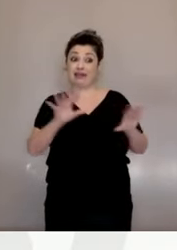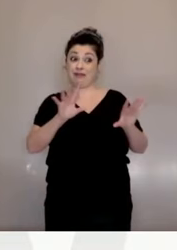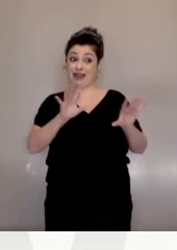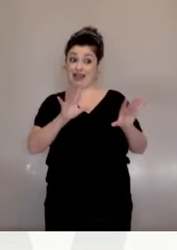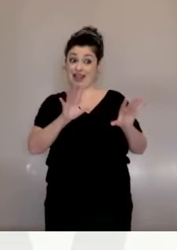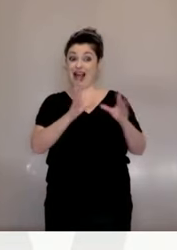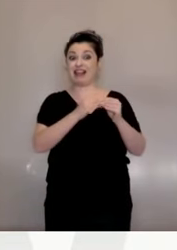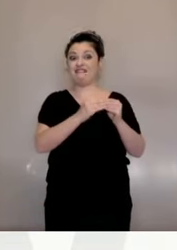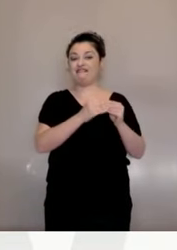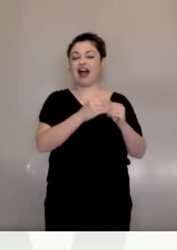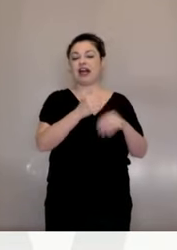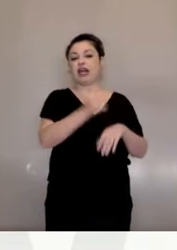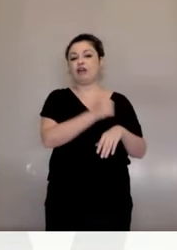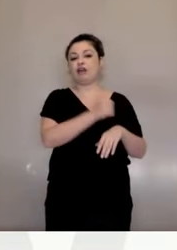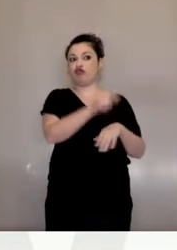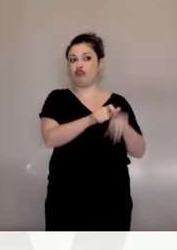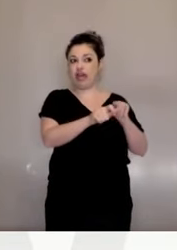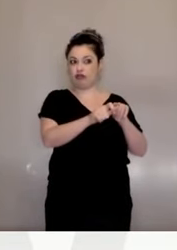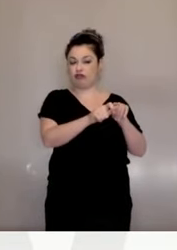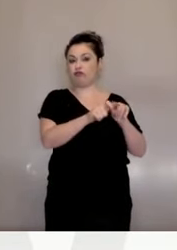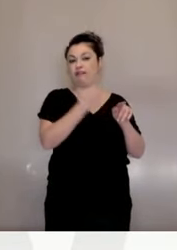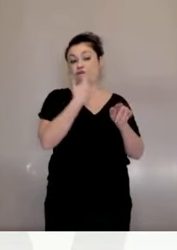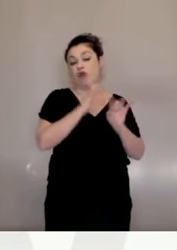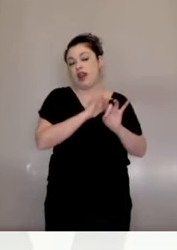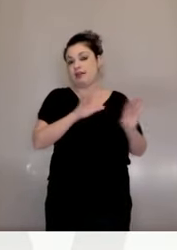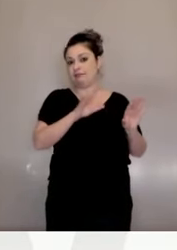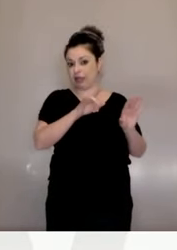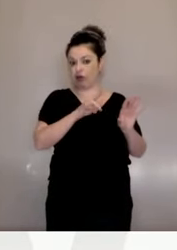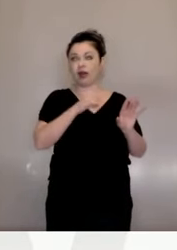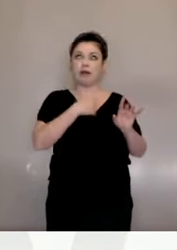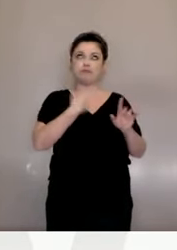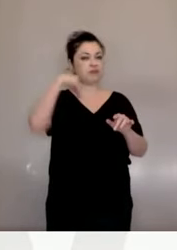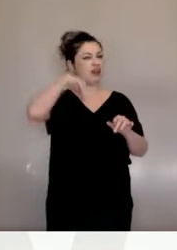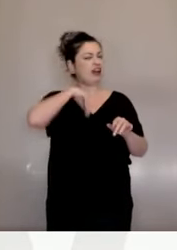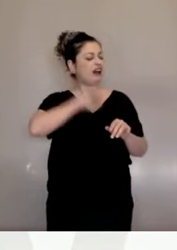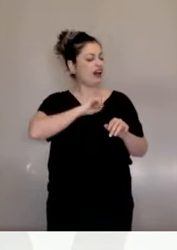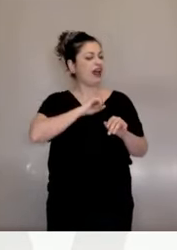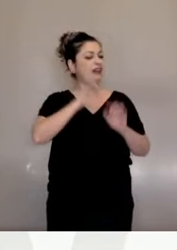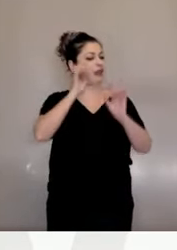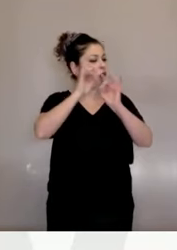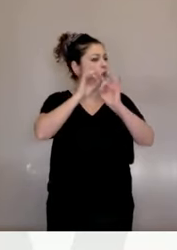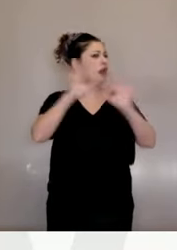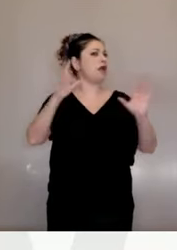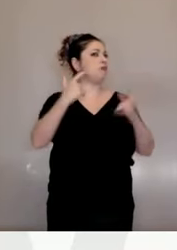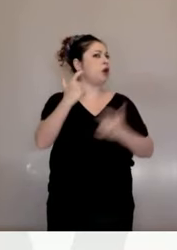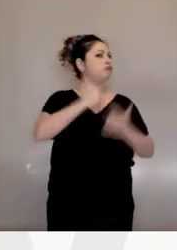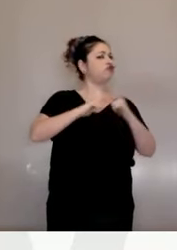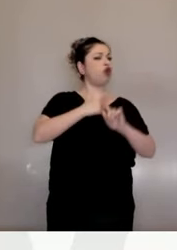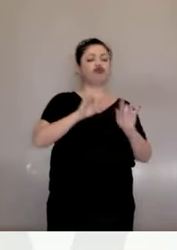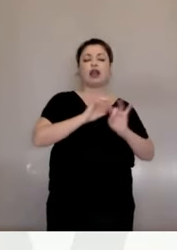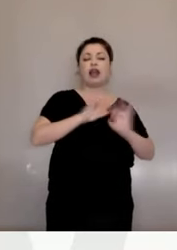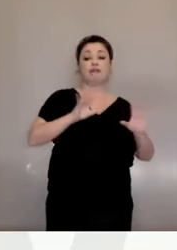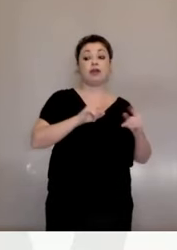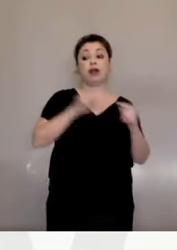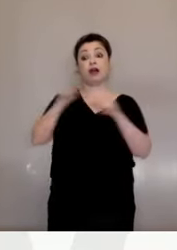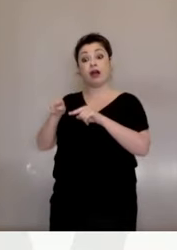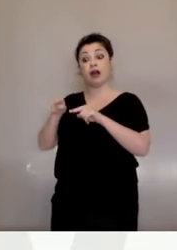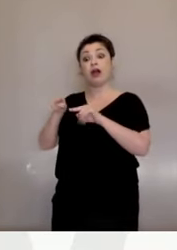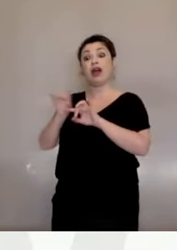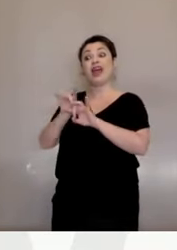soggetto che si vuole libero, che si illude di essere non condizionato, e la libertà